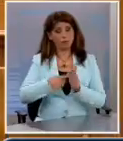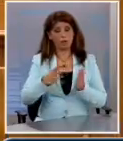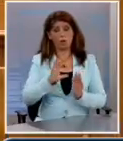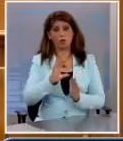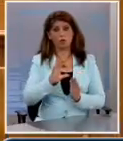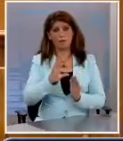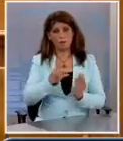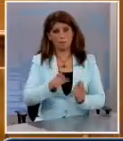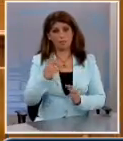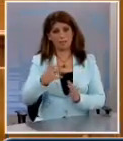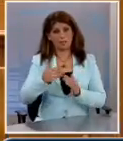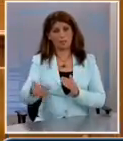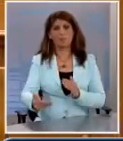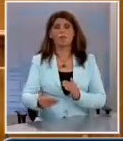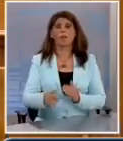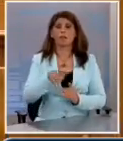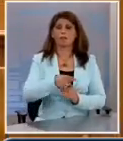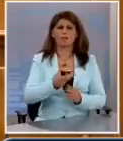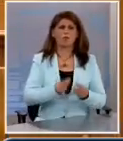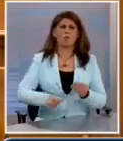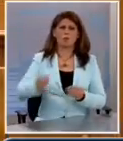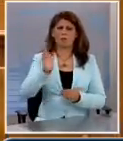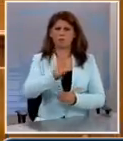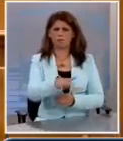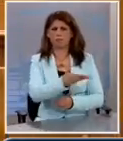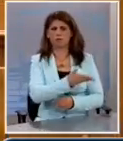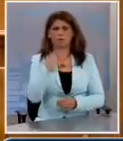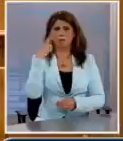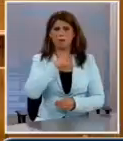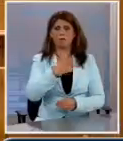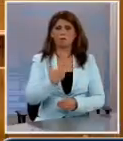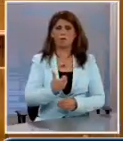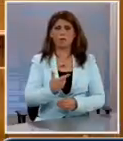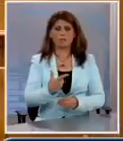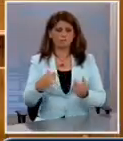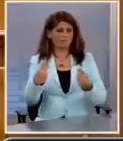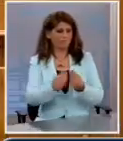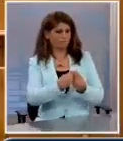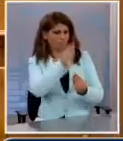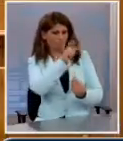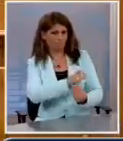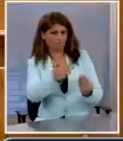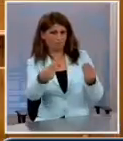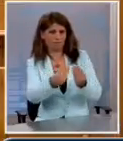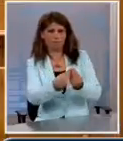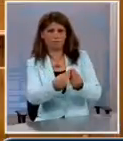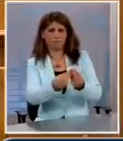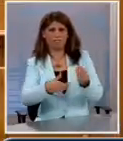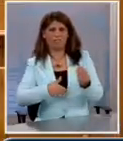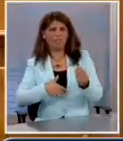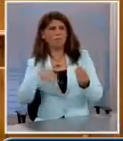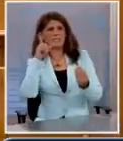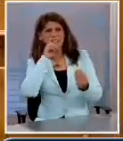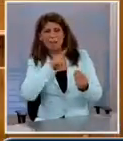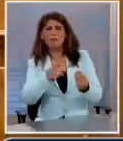μετά. Προσθέτω σε αυτό θα είστε και ο πιο απαξιωμένος. Αυτός που θα έχει ταυτιστεί όσο κανείς άλλος με τον κινησμό, τα